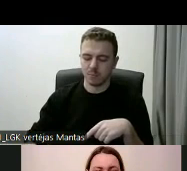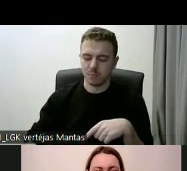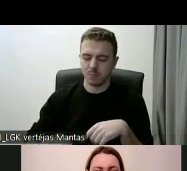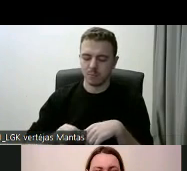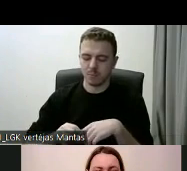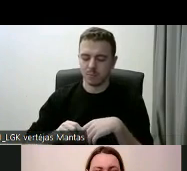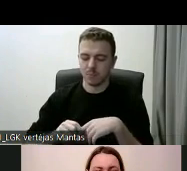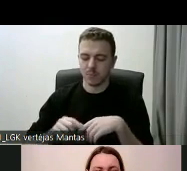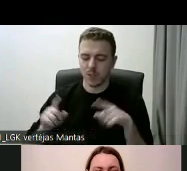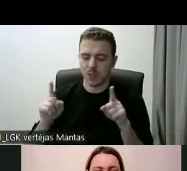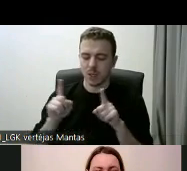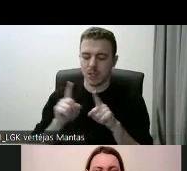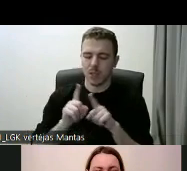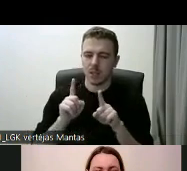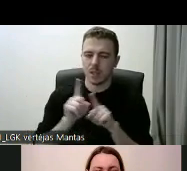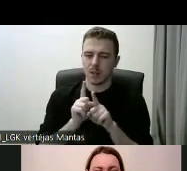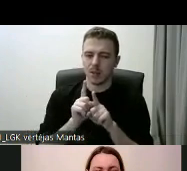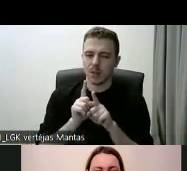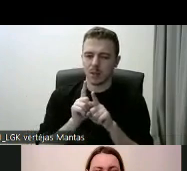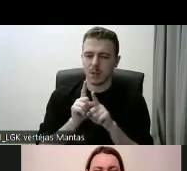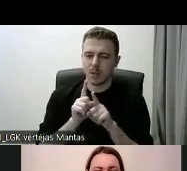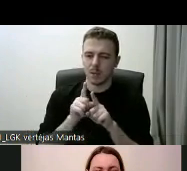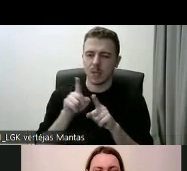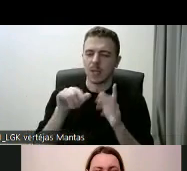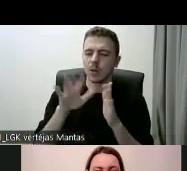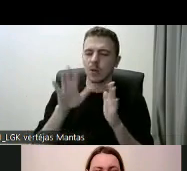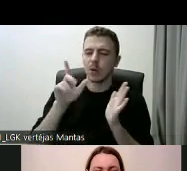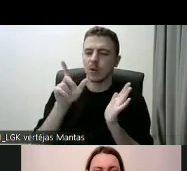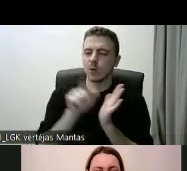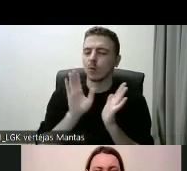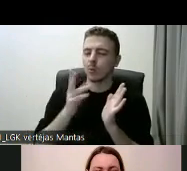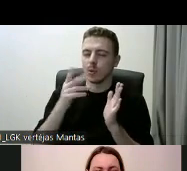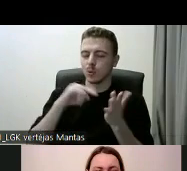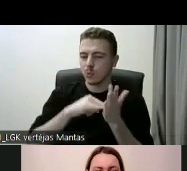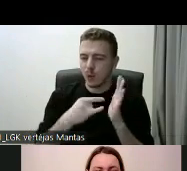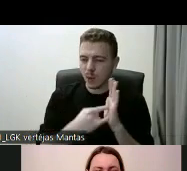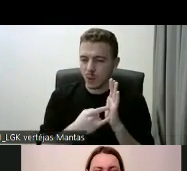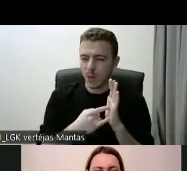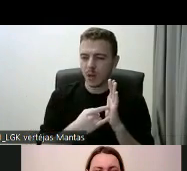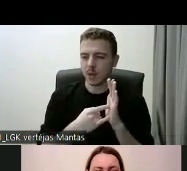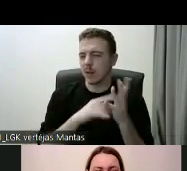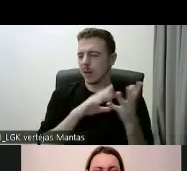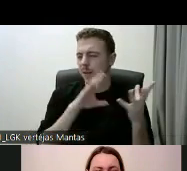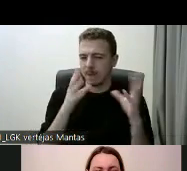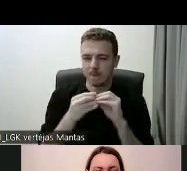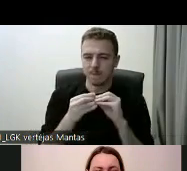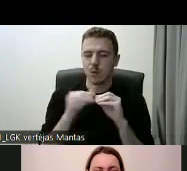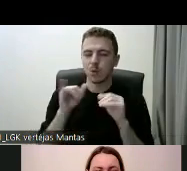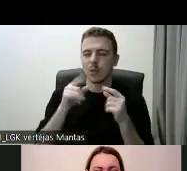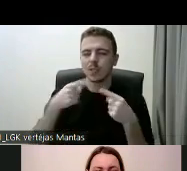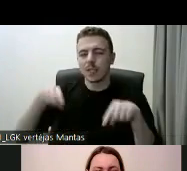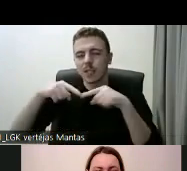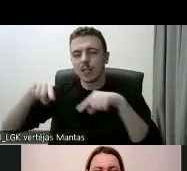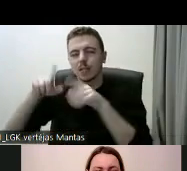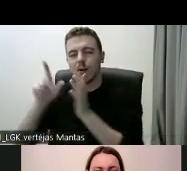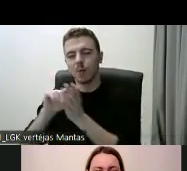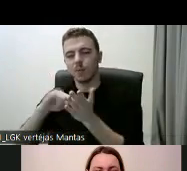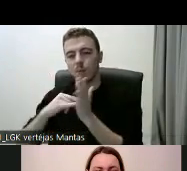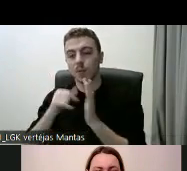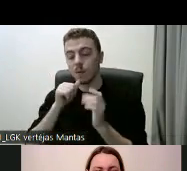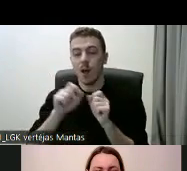būti numatyta, įskaitant matomumą ir jo padidinimą visose srityse, kur tik įmanoma, netgi savo